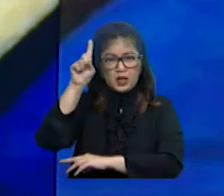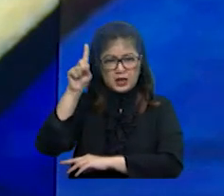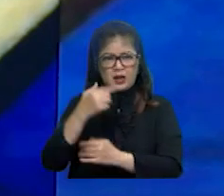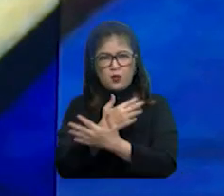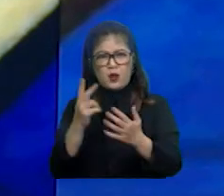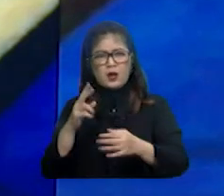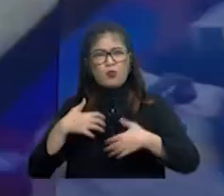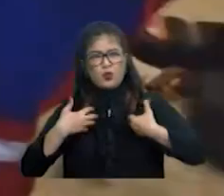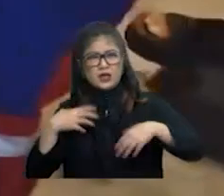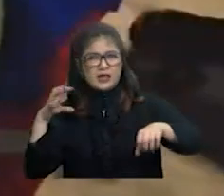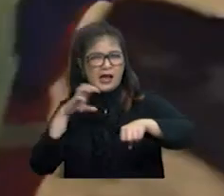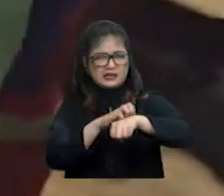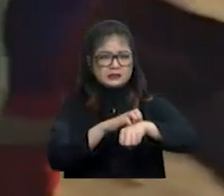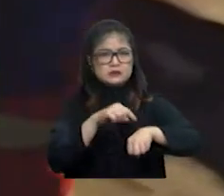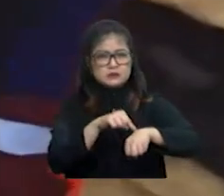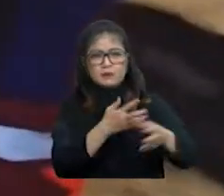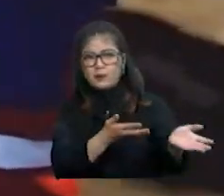sakit.